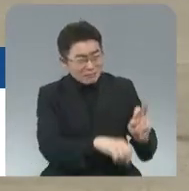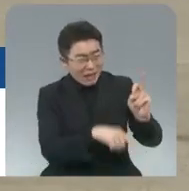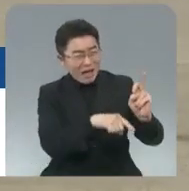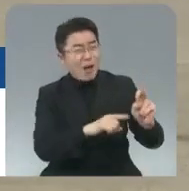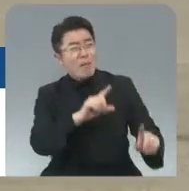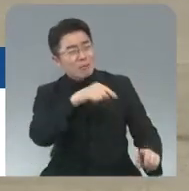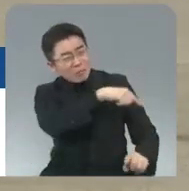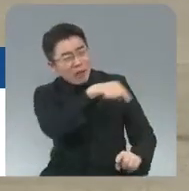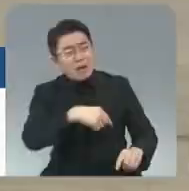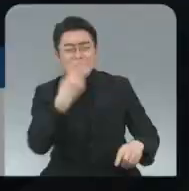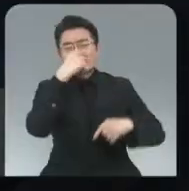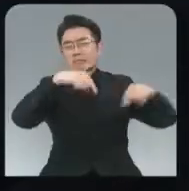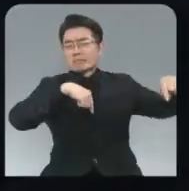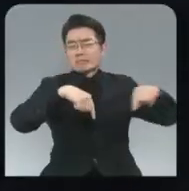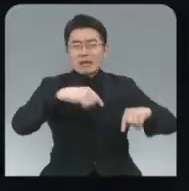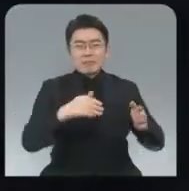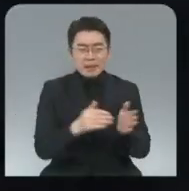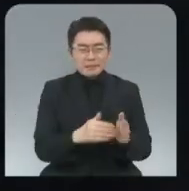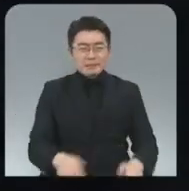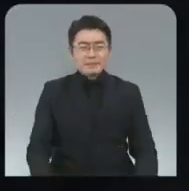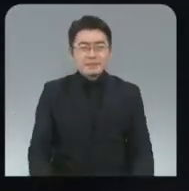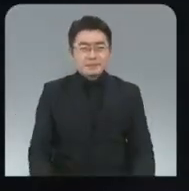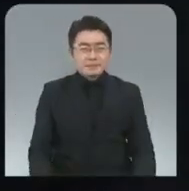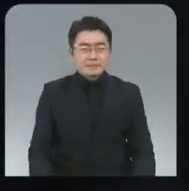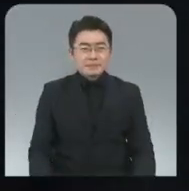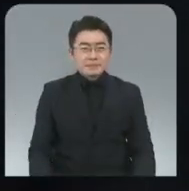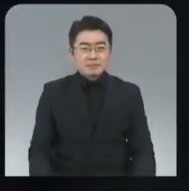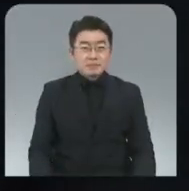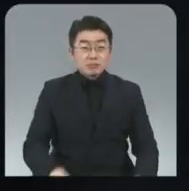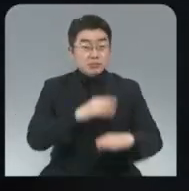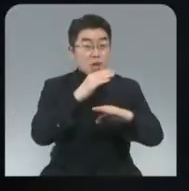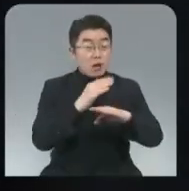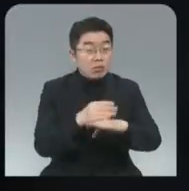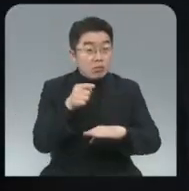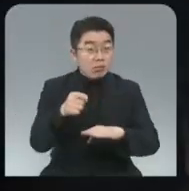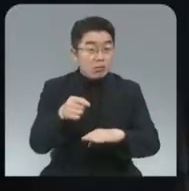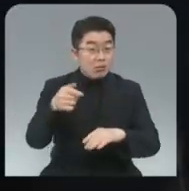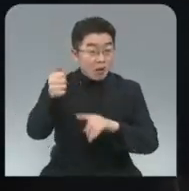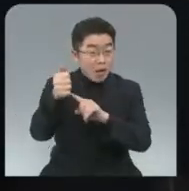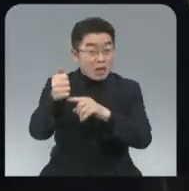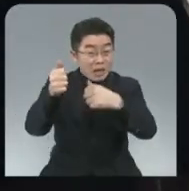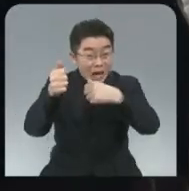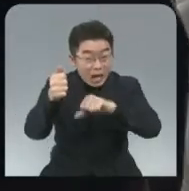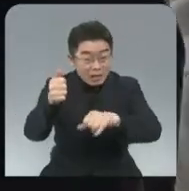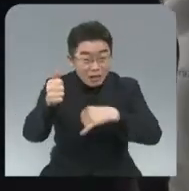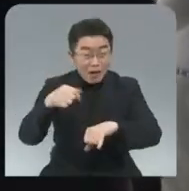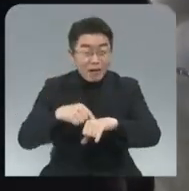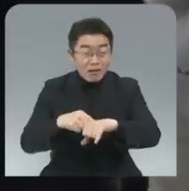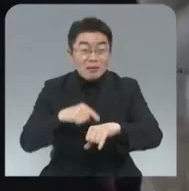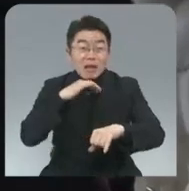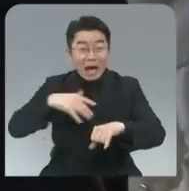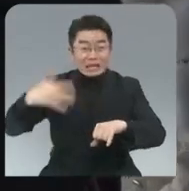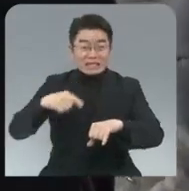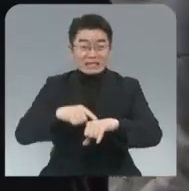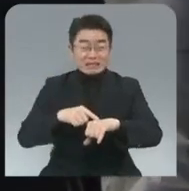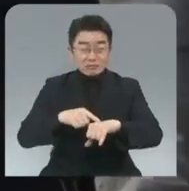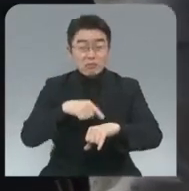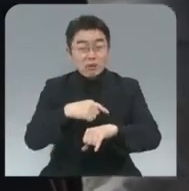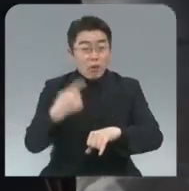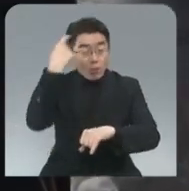tidak lazim bagi Korea Utara untuk mempublikasikan anak pemimpin tertingginya sebagaimana bahkan berita kelahiran anak Kim jong-an